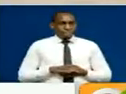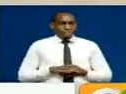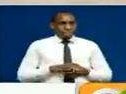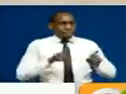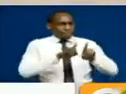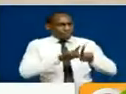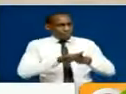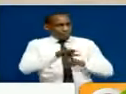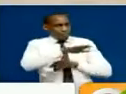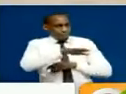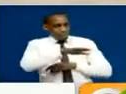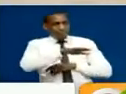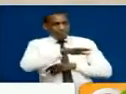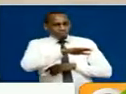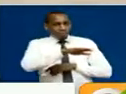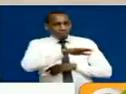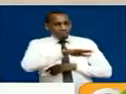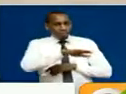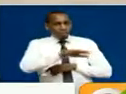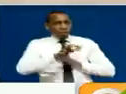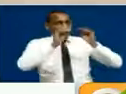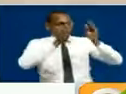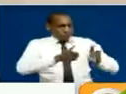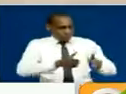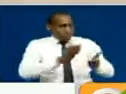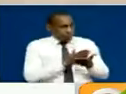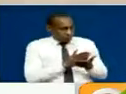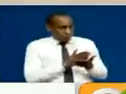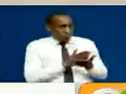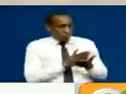"Huko si ni kule kwa yule mwalimu?"